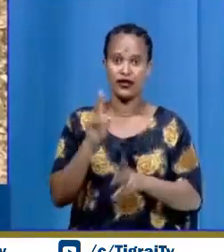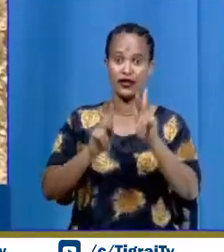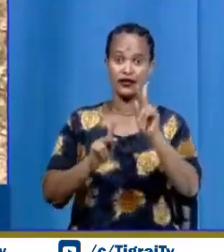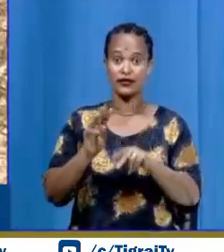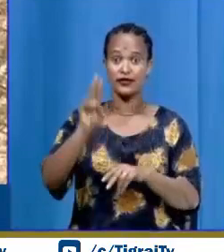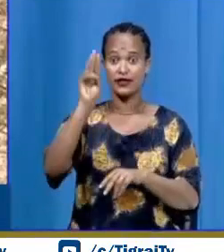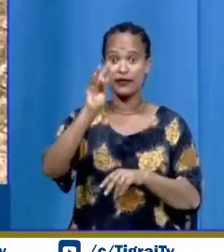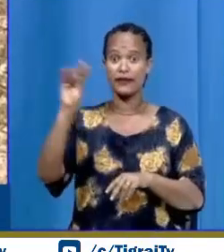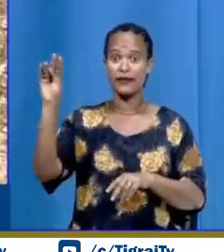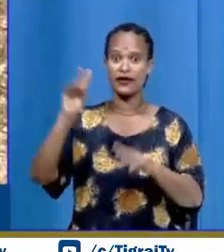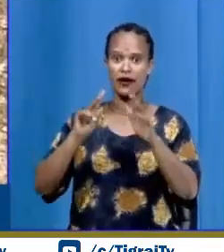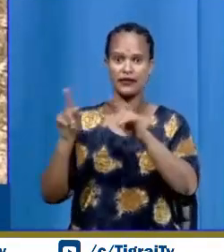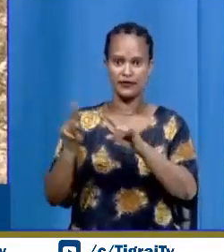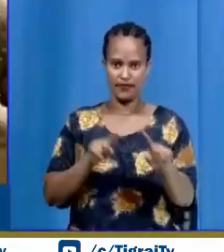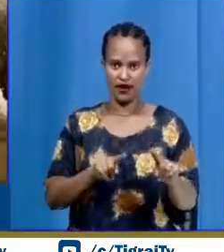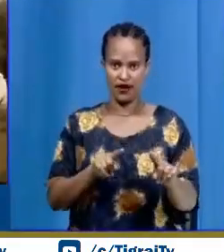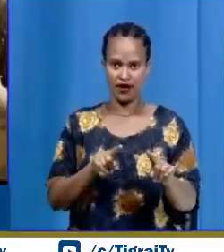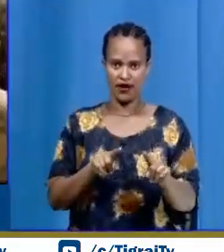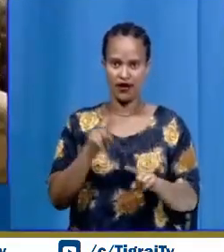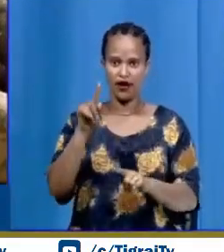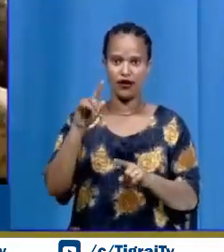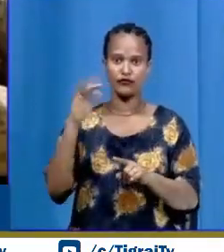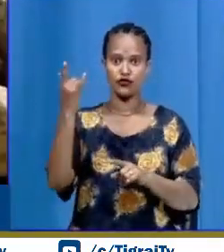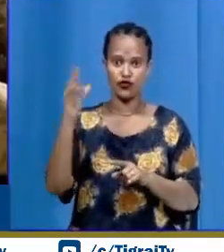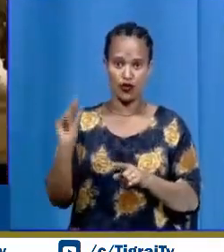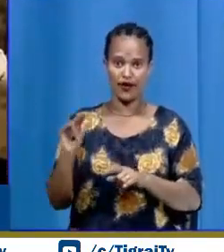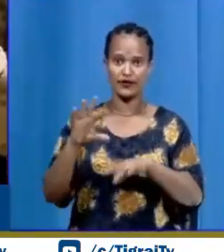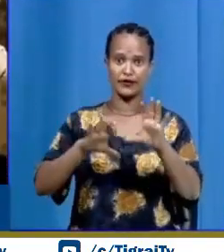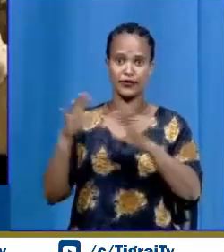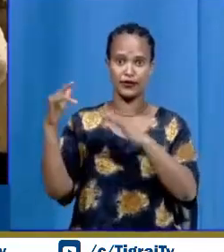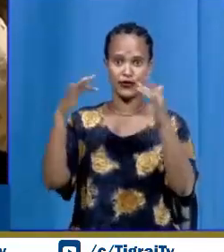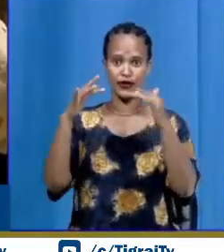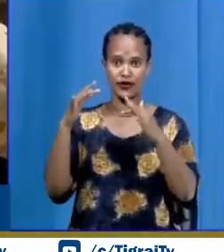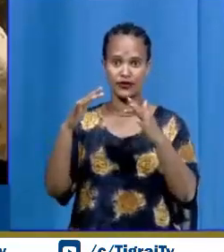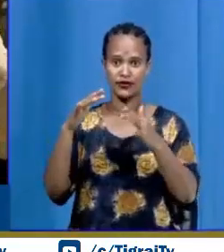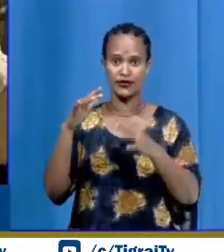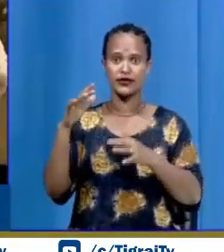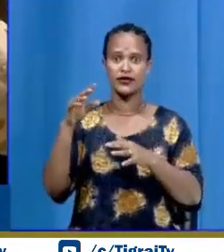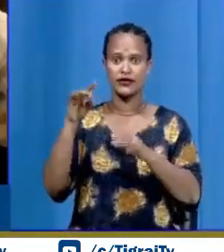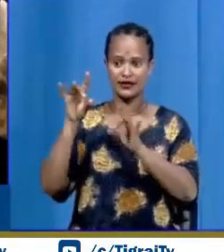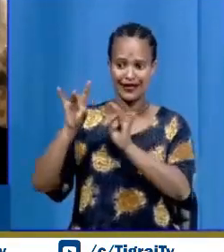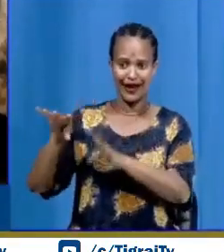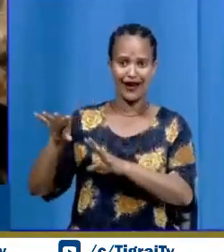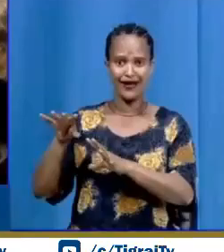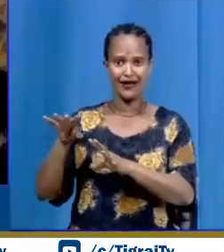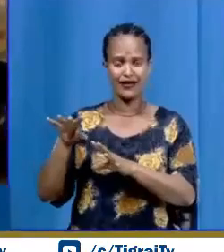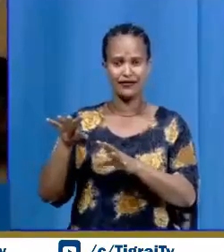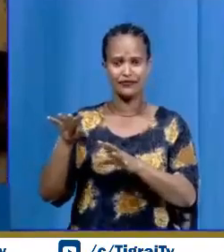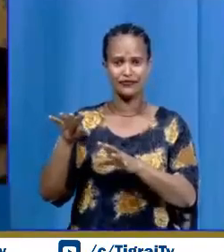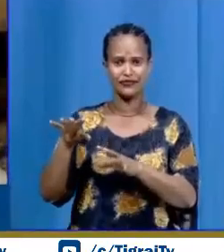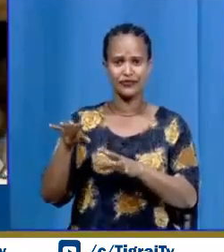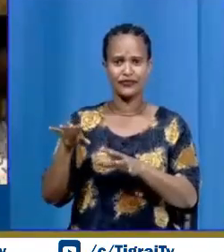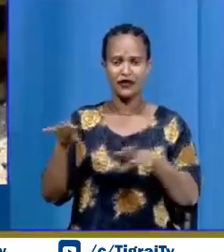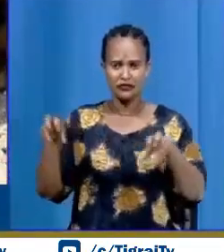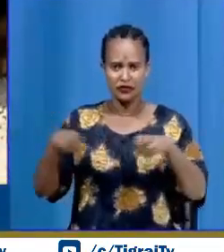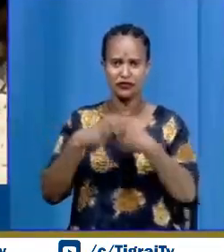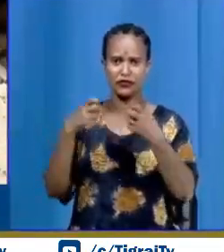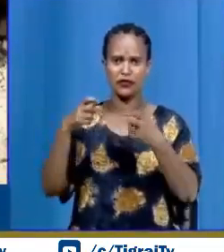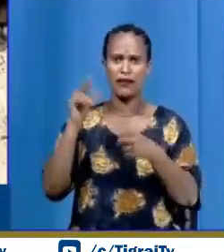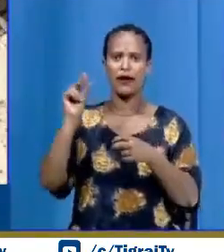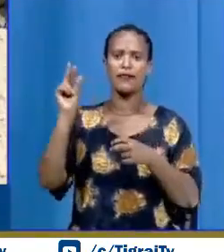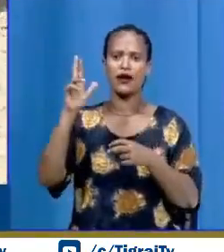ህዝቢ ዞባ ሰሜን ምዕራብ ድማ ኣብቲ ዞባ ይካየድ ኣብ ዘሎ ኩናት ዝህመኹ ዘሎ ጸላኢ ዓንፅዓንፆ ዝተፈላለዩ